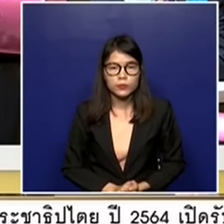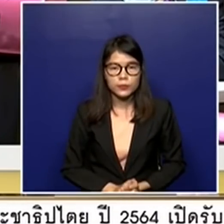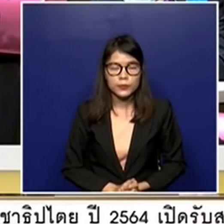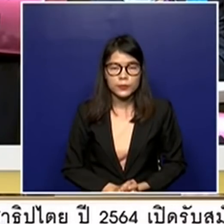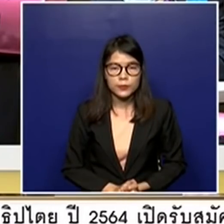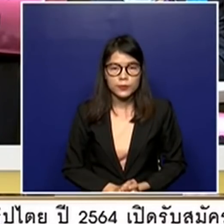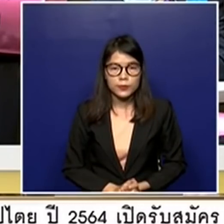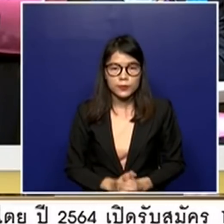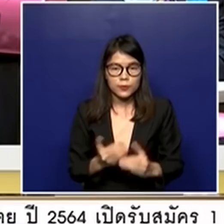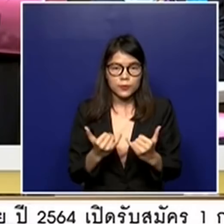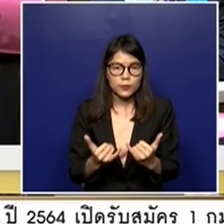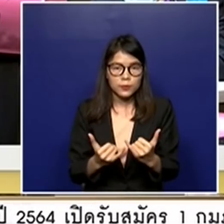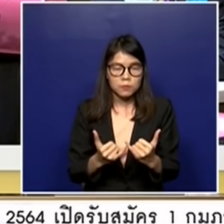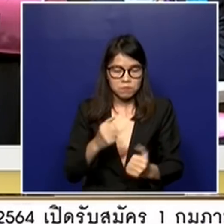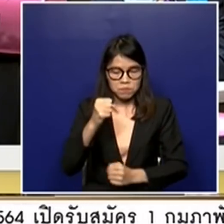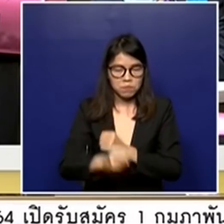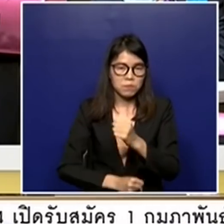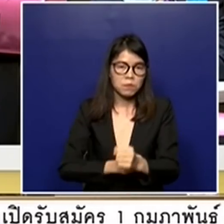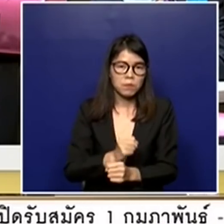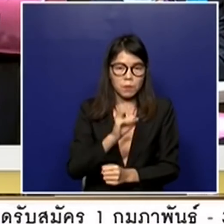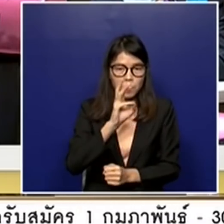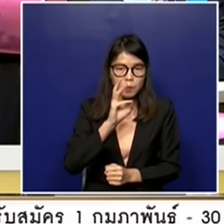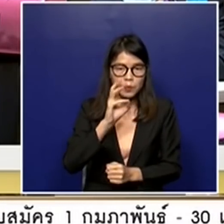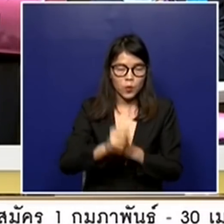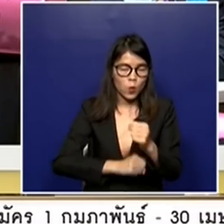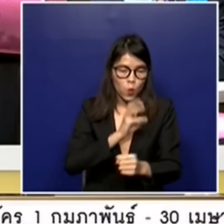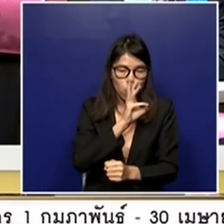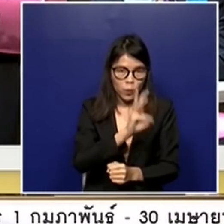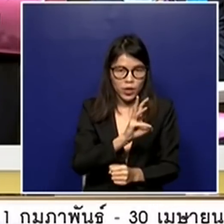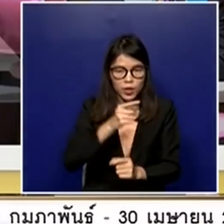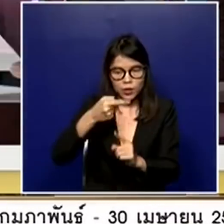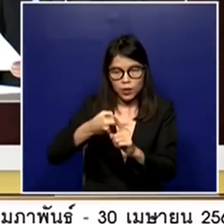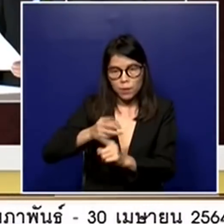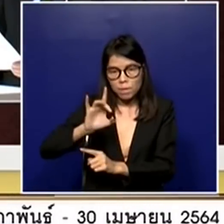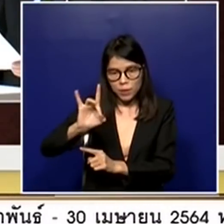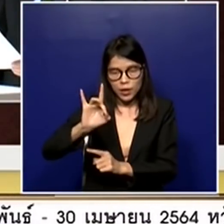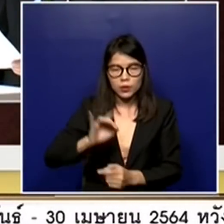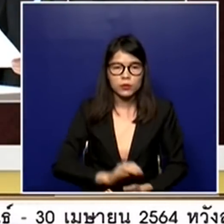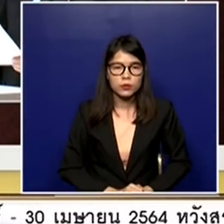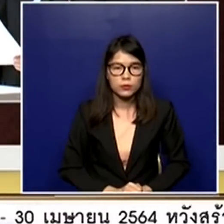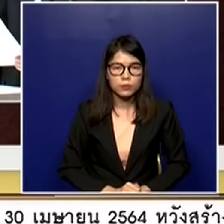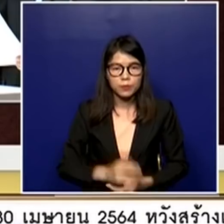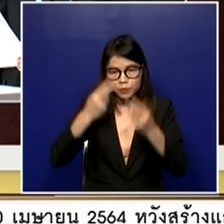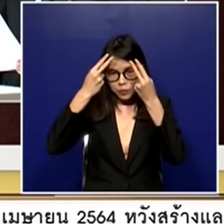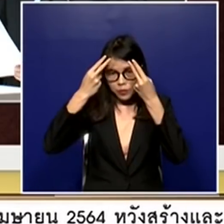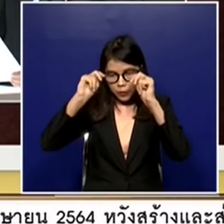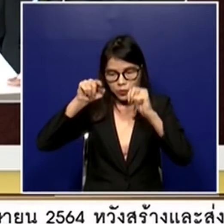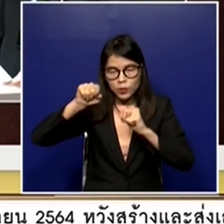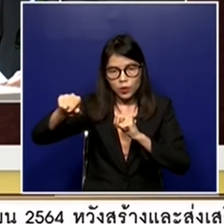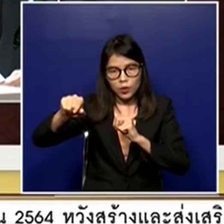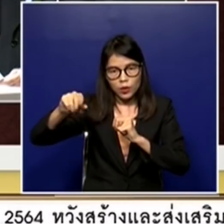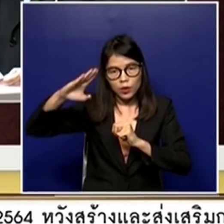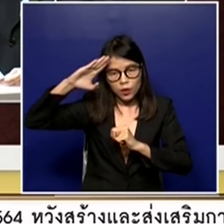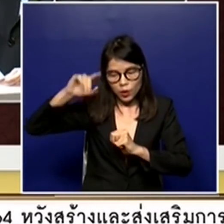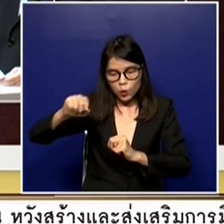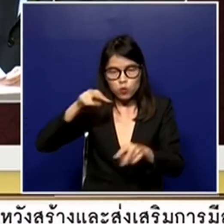ายเนี่ยได้อภิปรายแล้วก็ชี้แจงข้อกล่าวหากันอย่างเต็มที่เลยแล้วก็เน้นการทำงานของสภาต้องรักษาระบบให้ได้